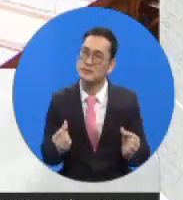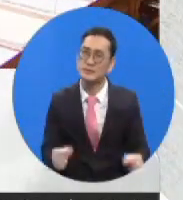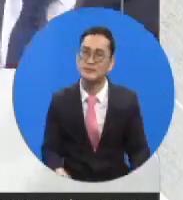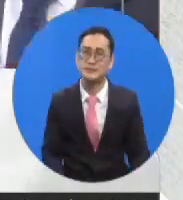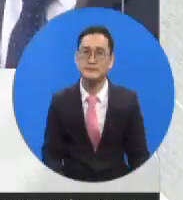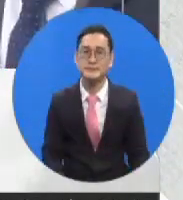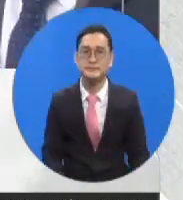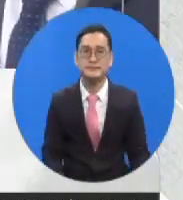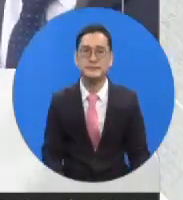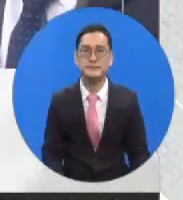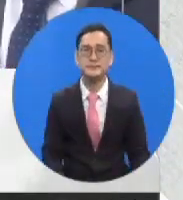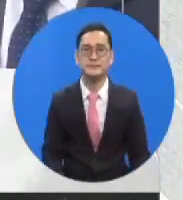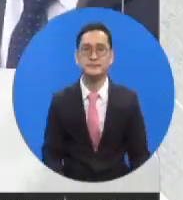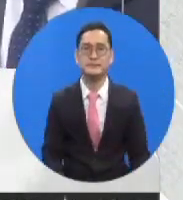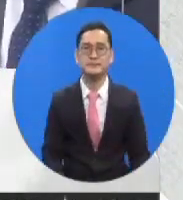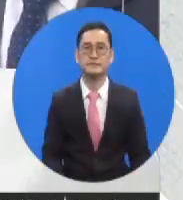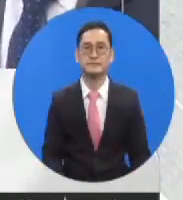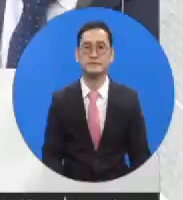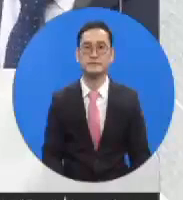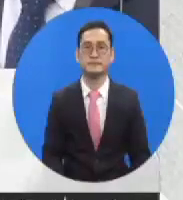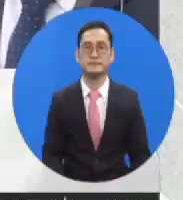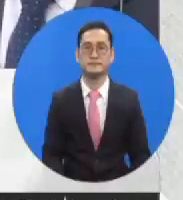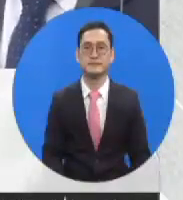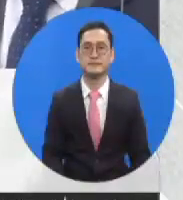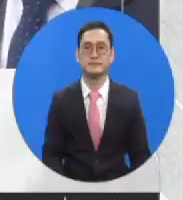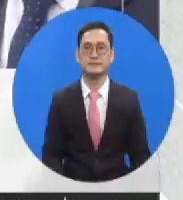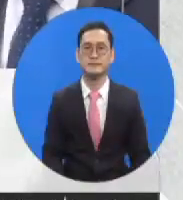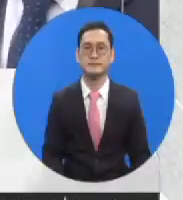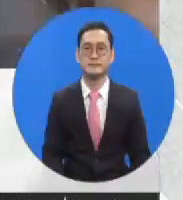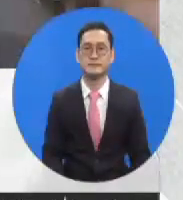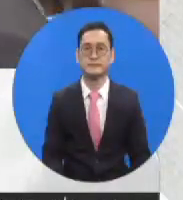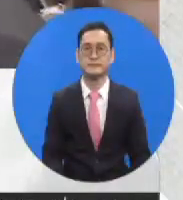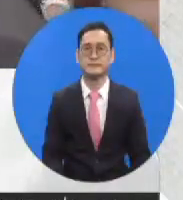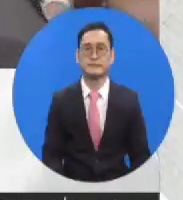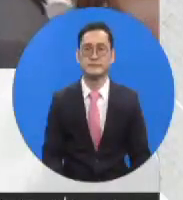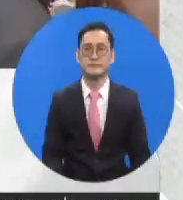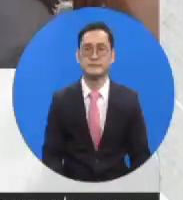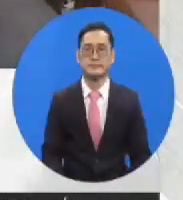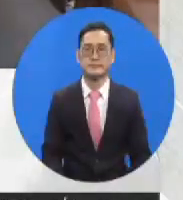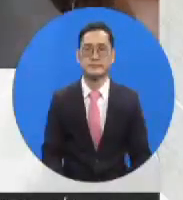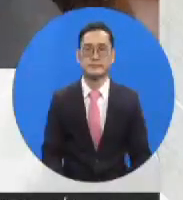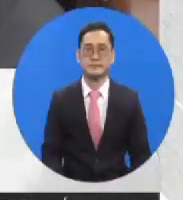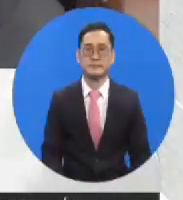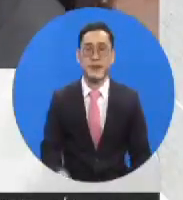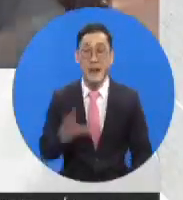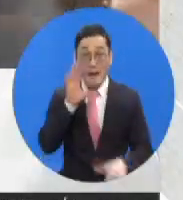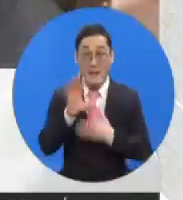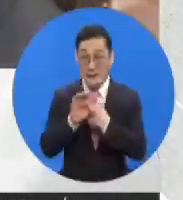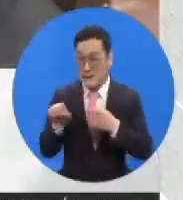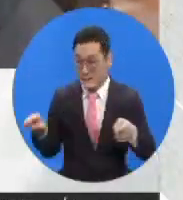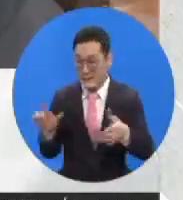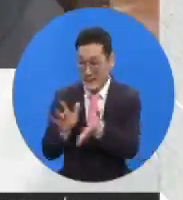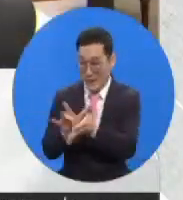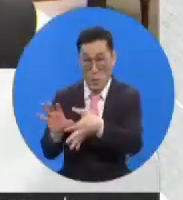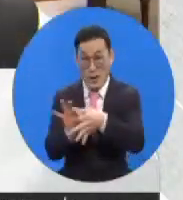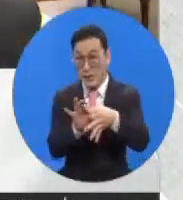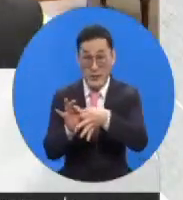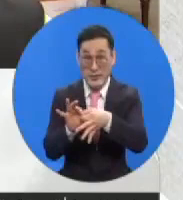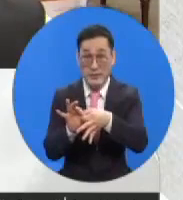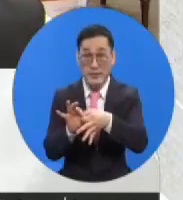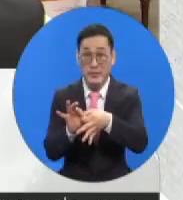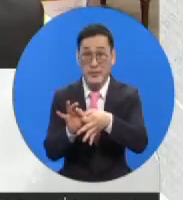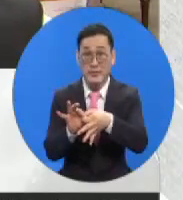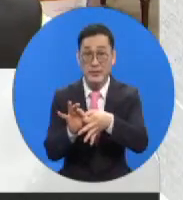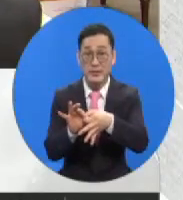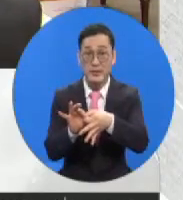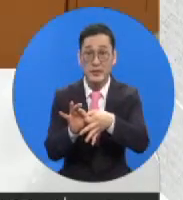품질보다는 제가 보기에는 만약에 아직 인과관계가 뭐 명확하게 밝혀지지는 않았습니다만 만약 관련성이 있다라고 하면 이거는